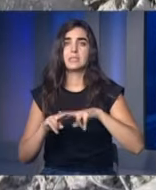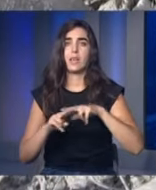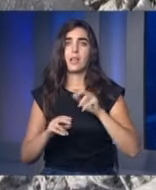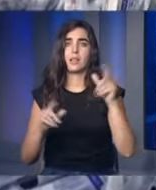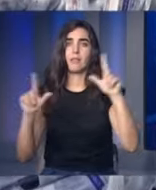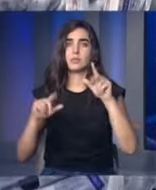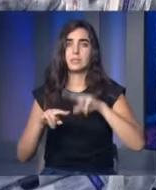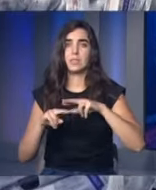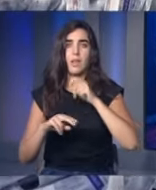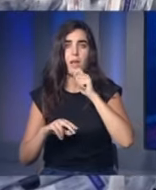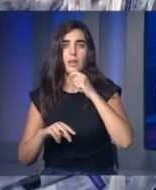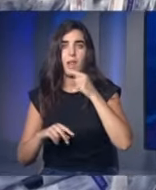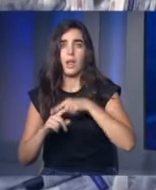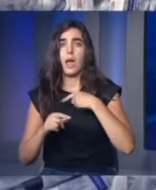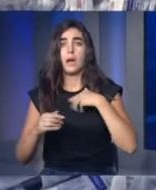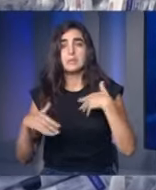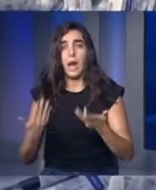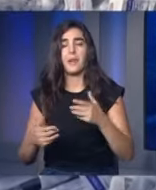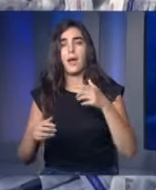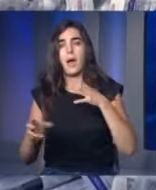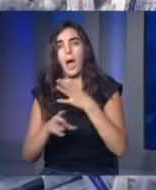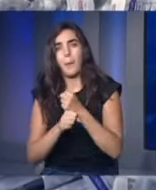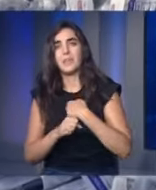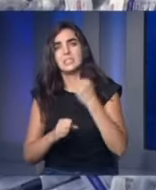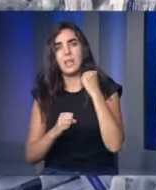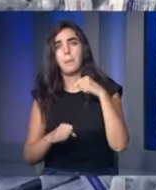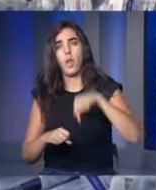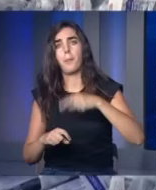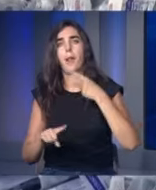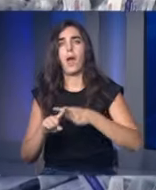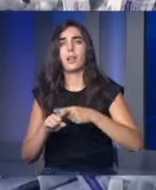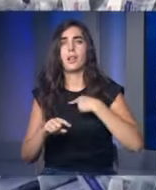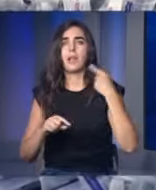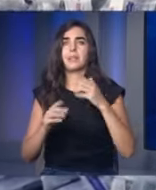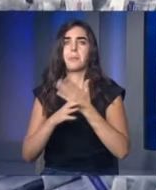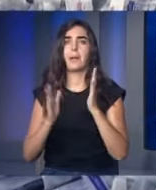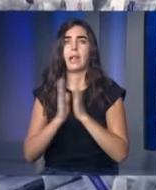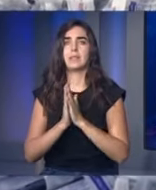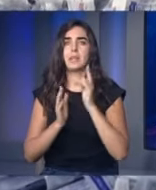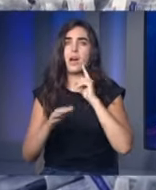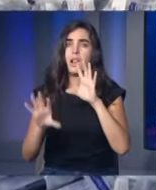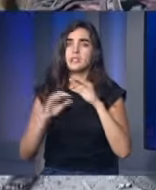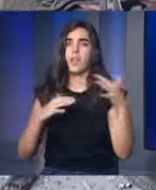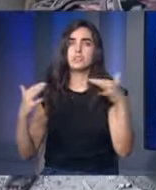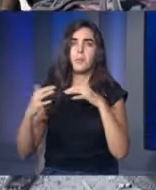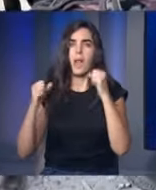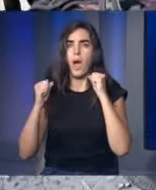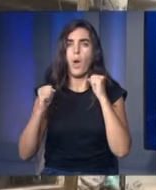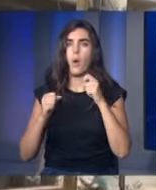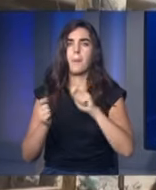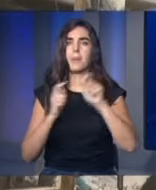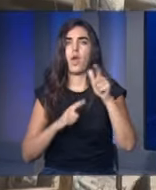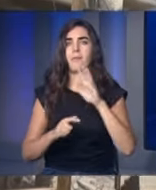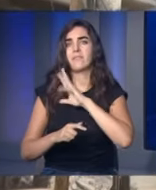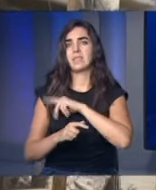الإسرائيلية، واعترفت القناة 12 الإسرائيلية بحصول حدث أمني صعب اليوم الأحد في خان يونس كاشفة عن اشتباكات